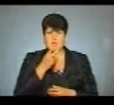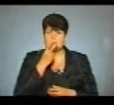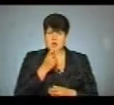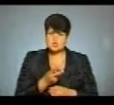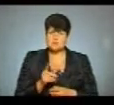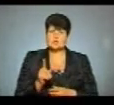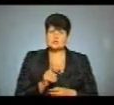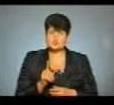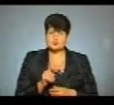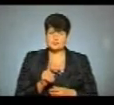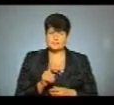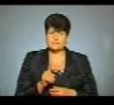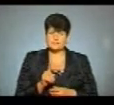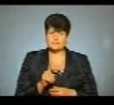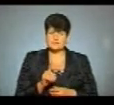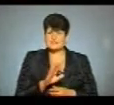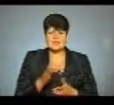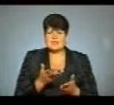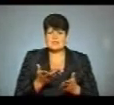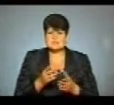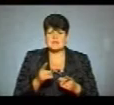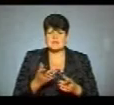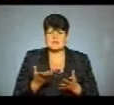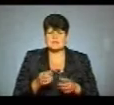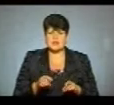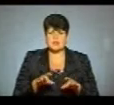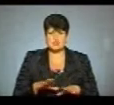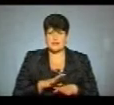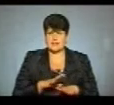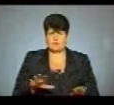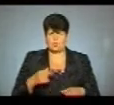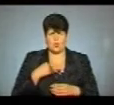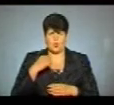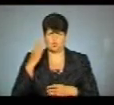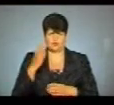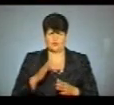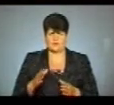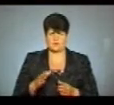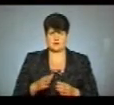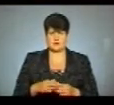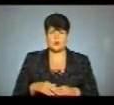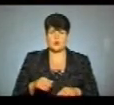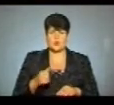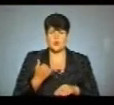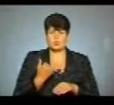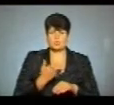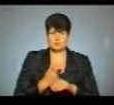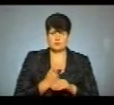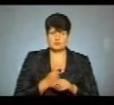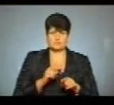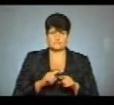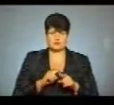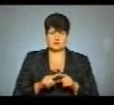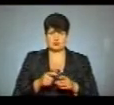що не за якесь рішення не було голосування, нічого. Головуючий швидко закрив